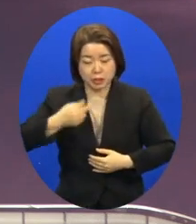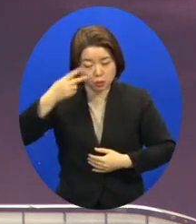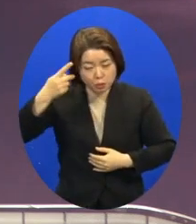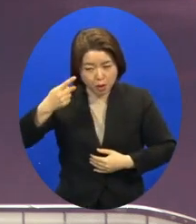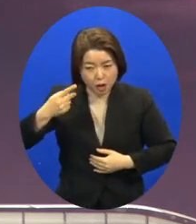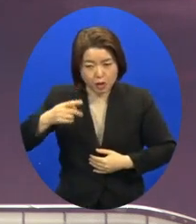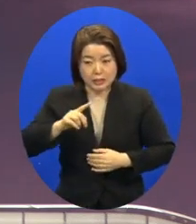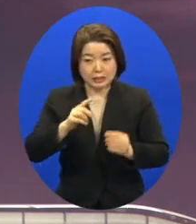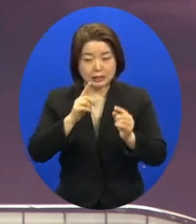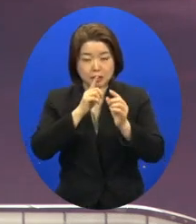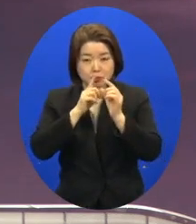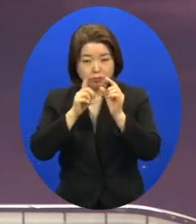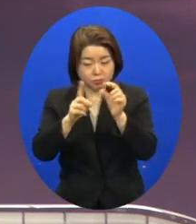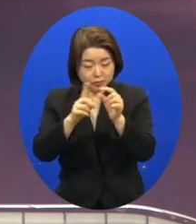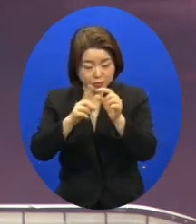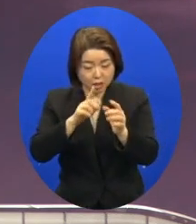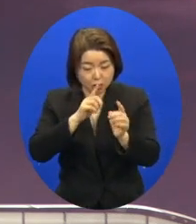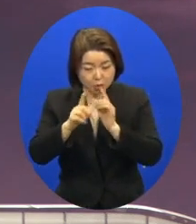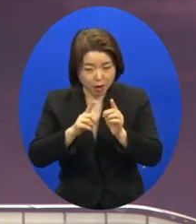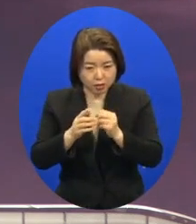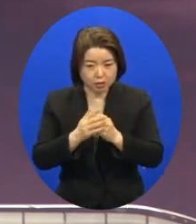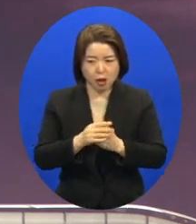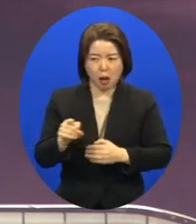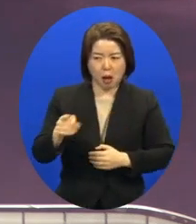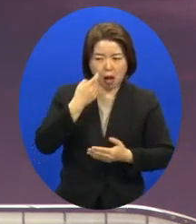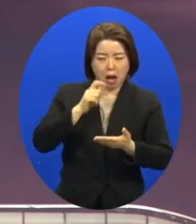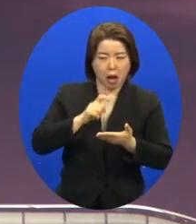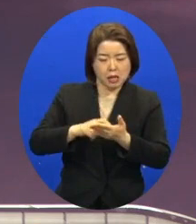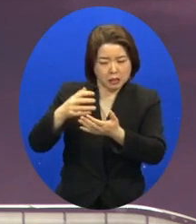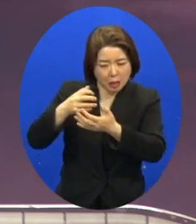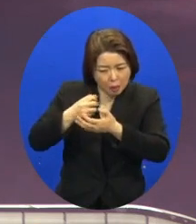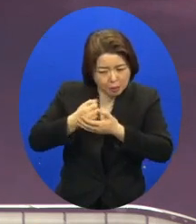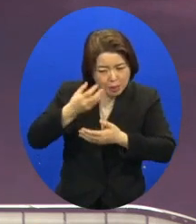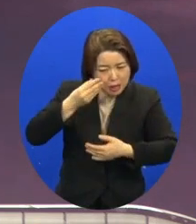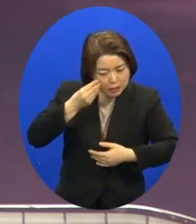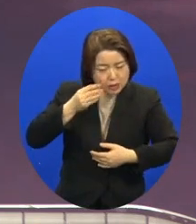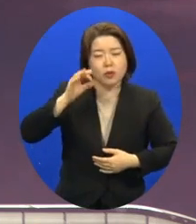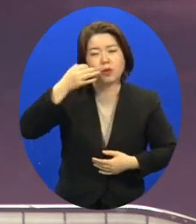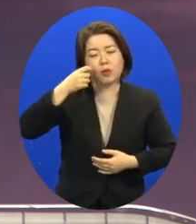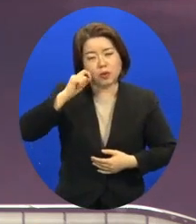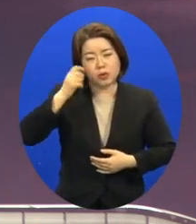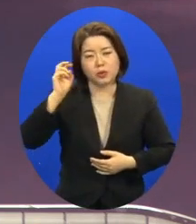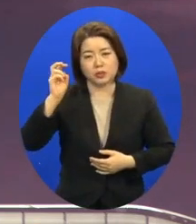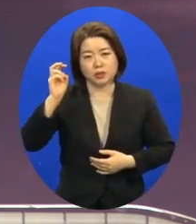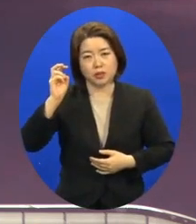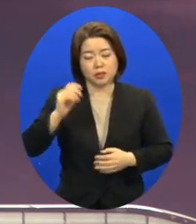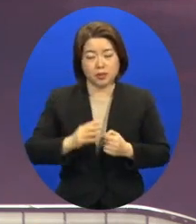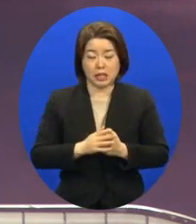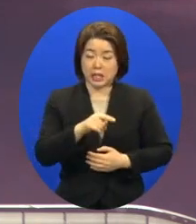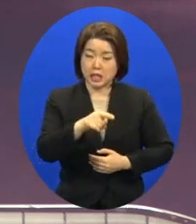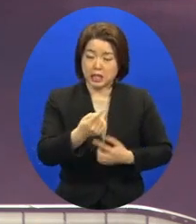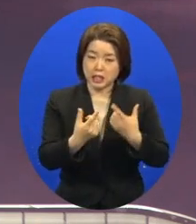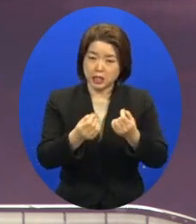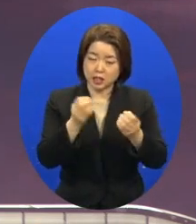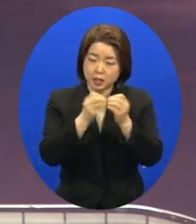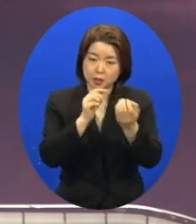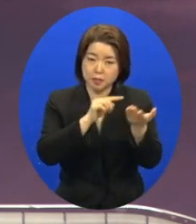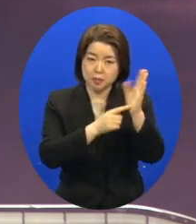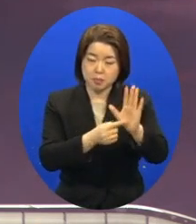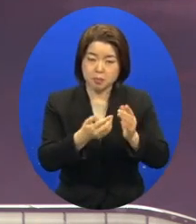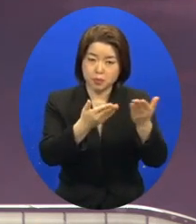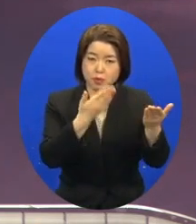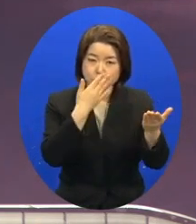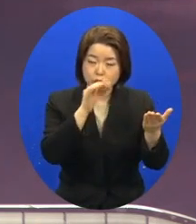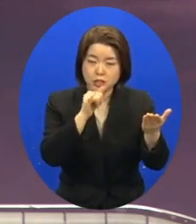말을 처음에는 고린도 교인들도 아마 쉽게 받아들이기 어려웠을 거예요. 사도 바울이 이렇게 할 수 있었던 이유는